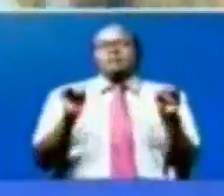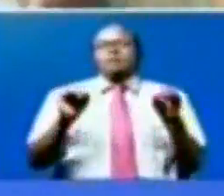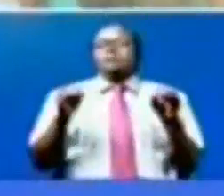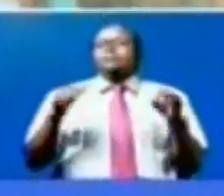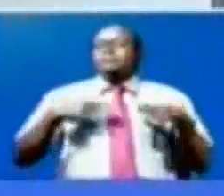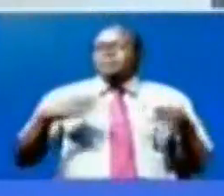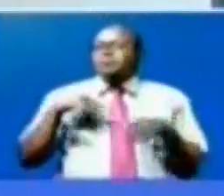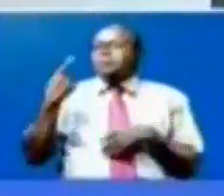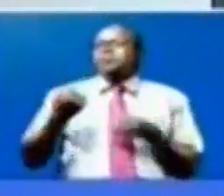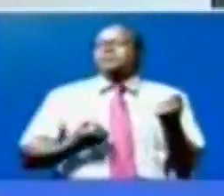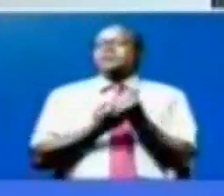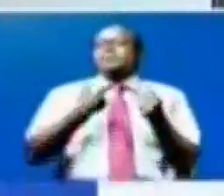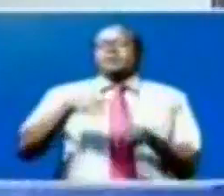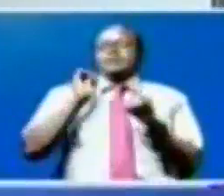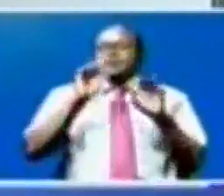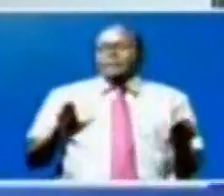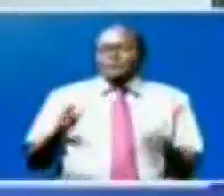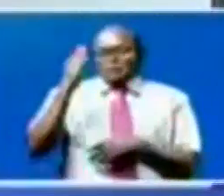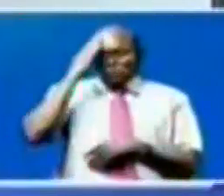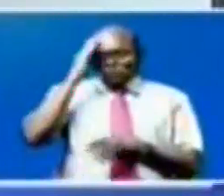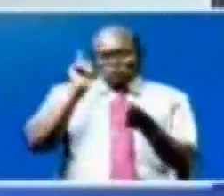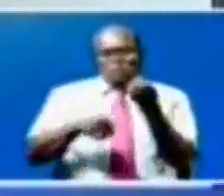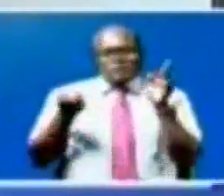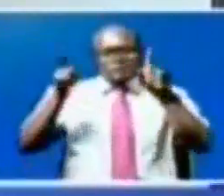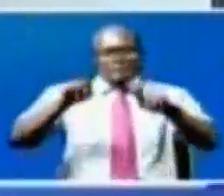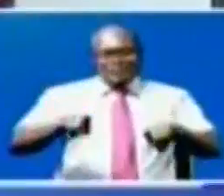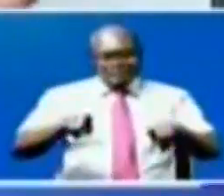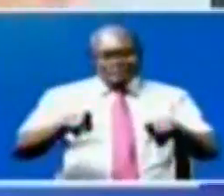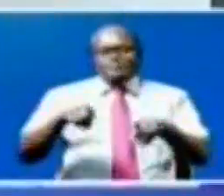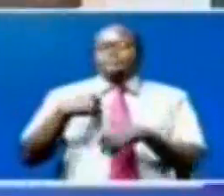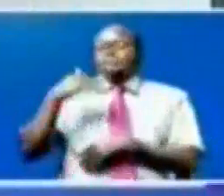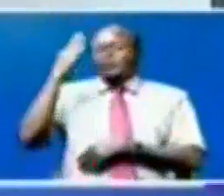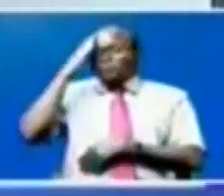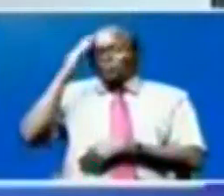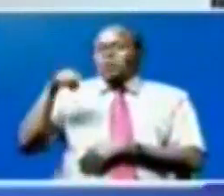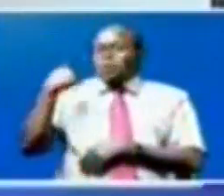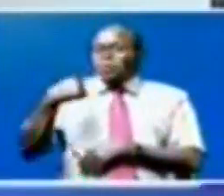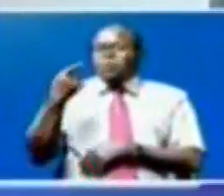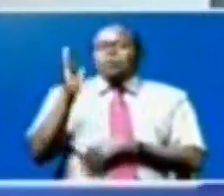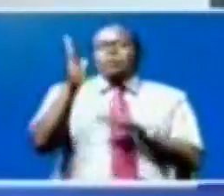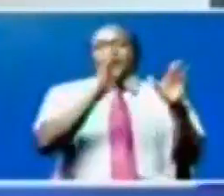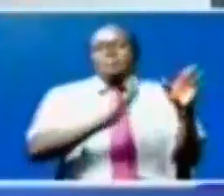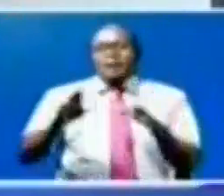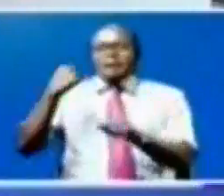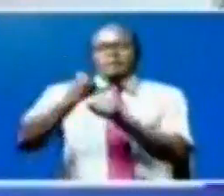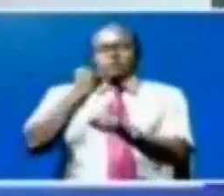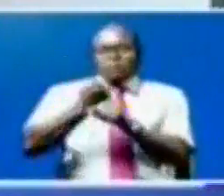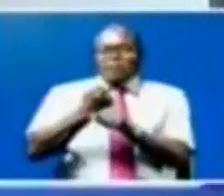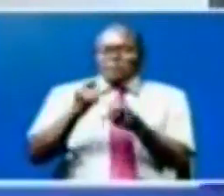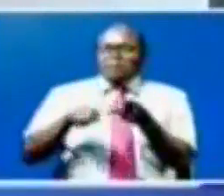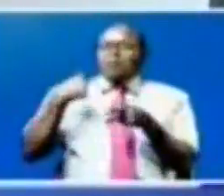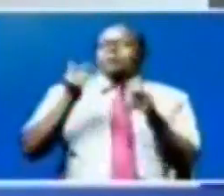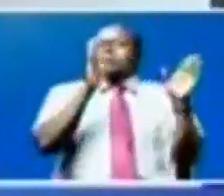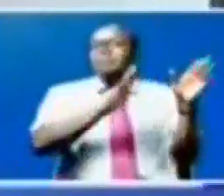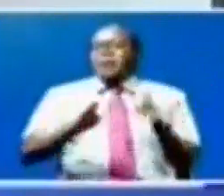are not friendly to us. Kila mtu anajua mambo vile inaendelea. Na wanajua ni nani wa kujua kupanga kazi, ni nani wa